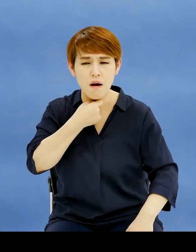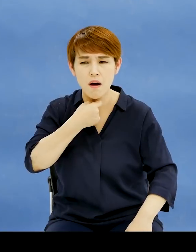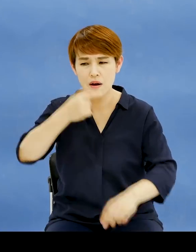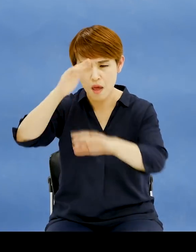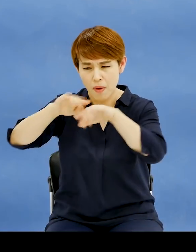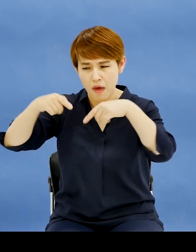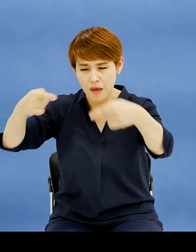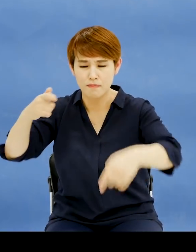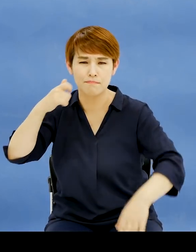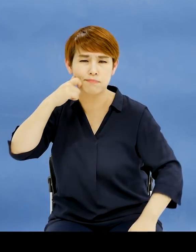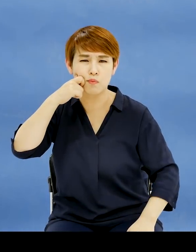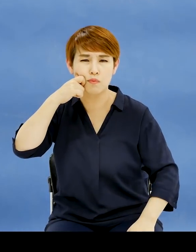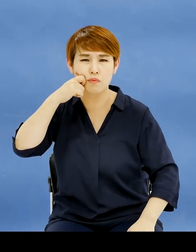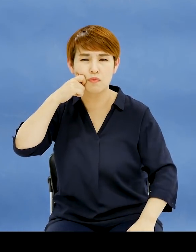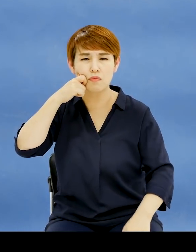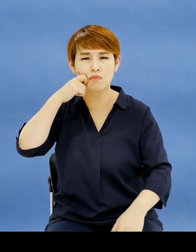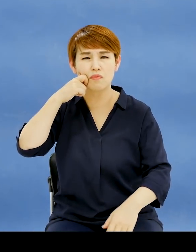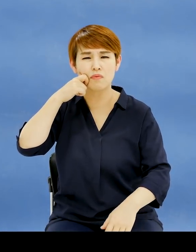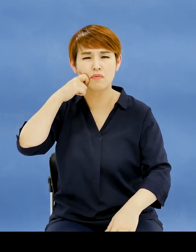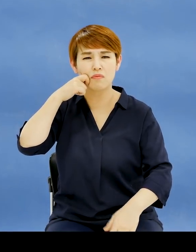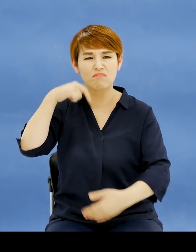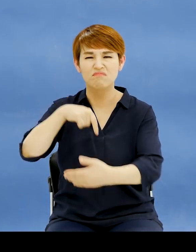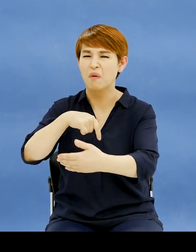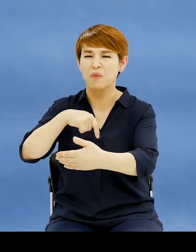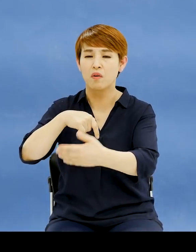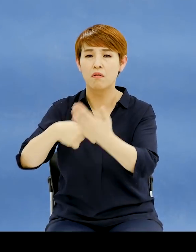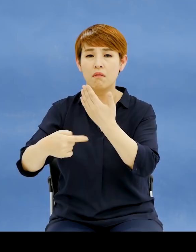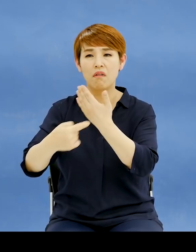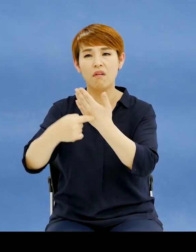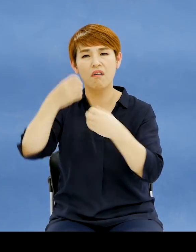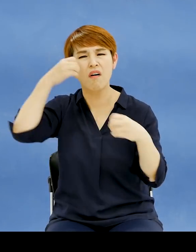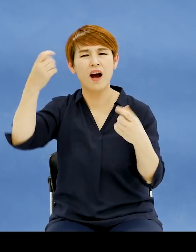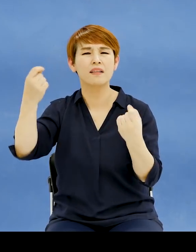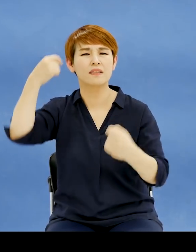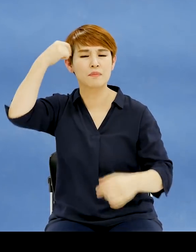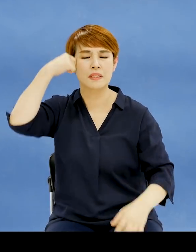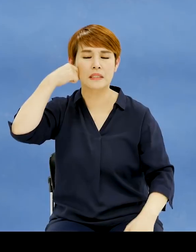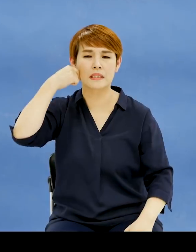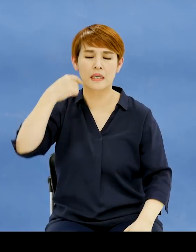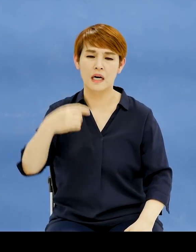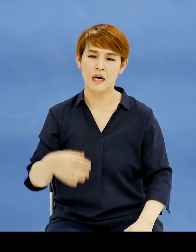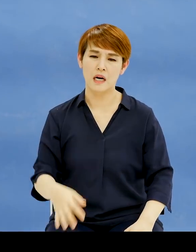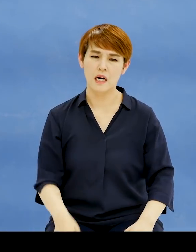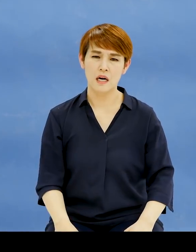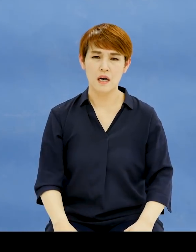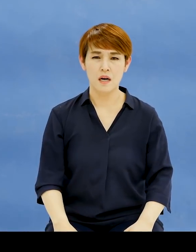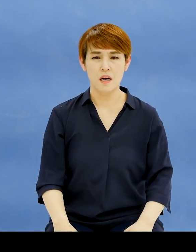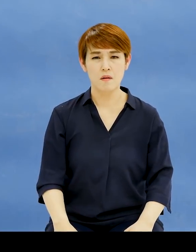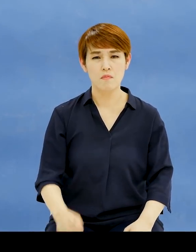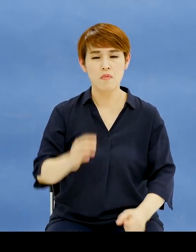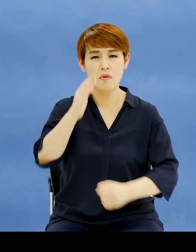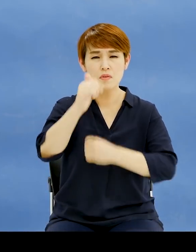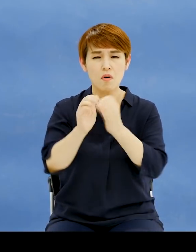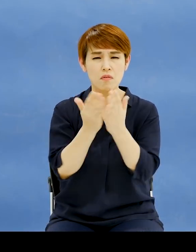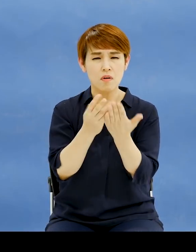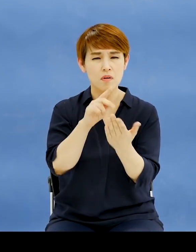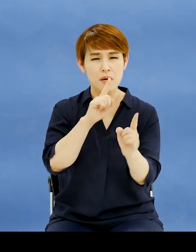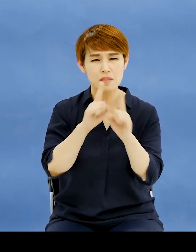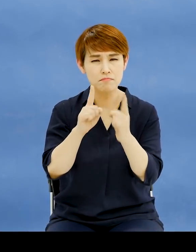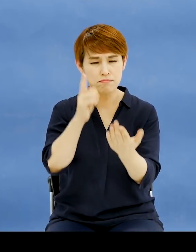못 가겠는 거예요. 쇼하러 가는 것 같잖아요. 그리고 막 갑자기 그렇게 막 기억도 잘 안 나던 암송